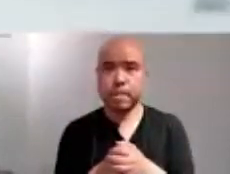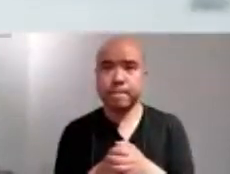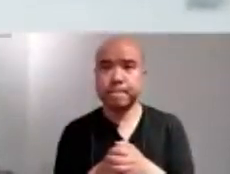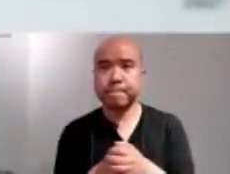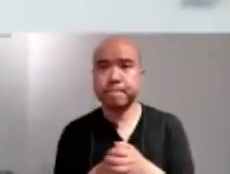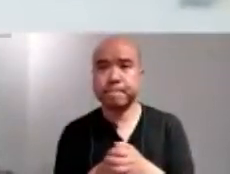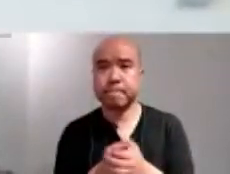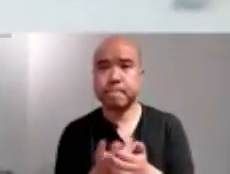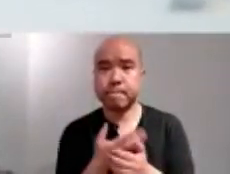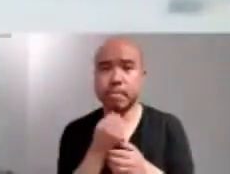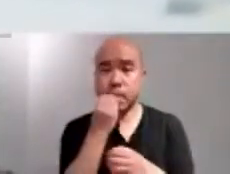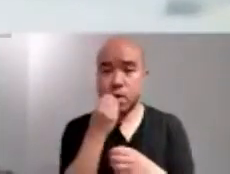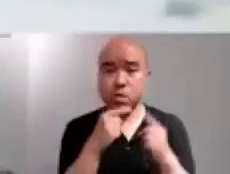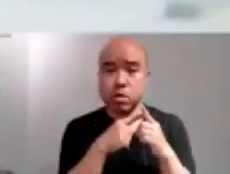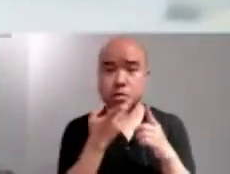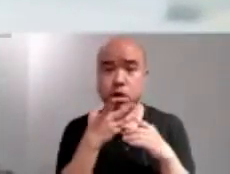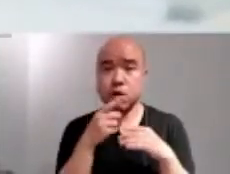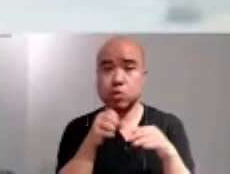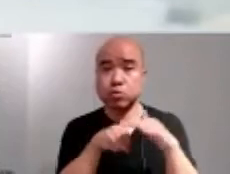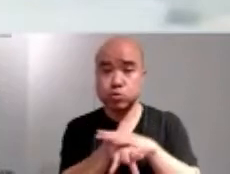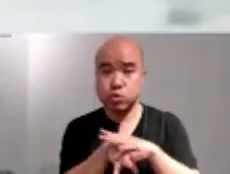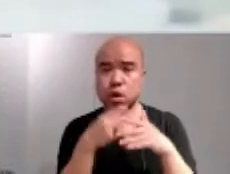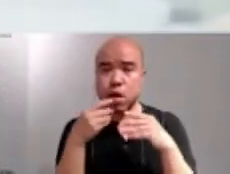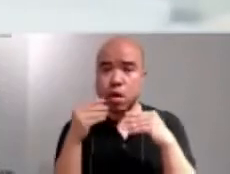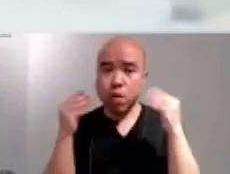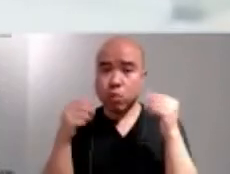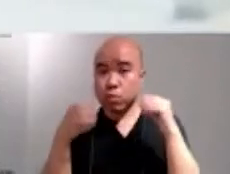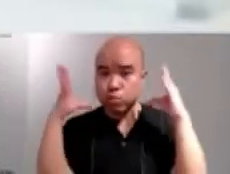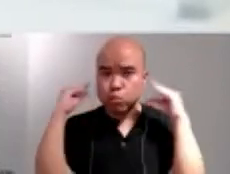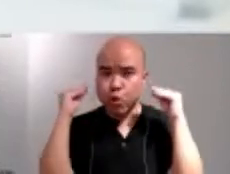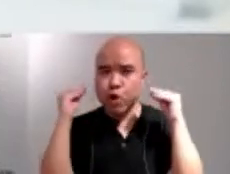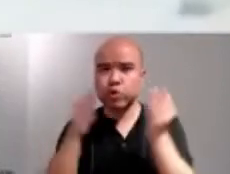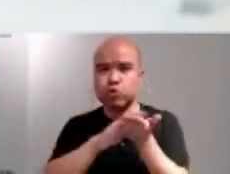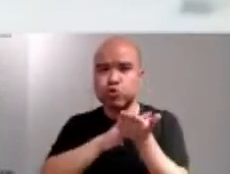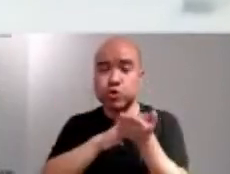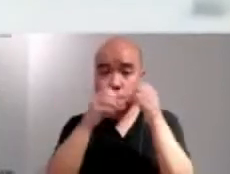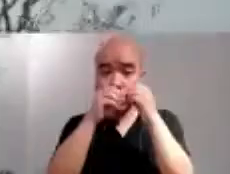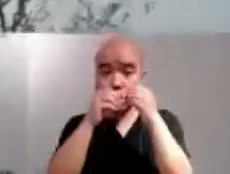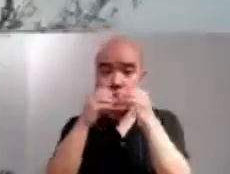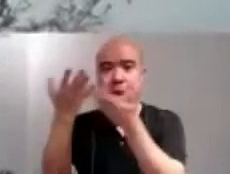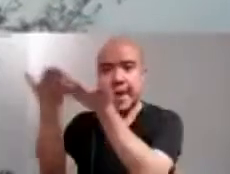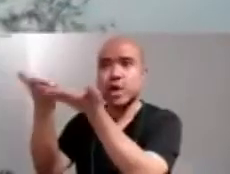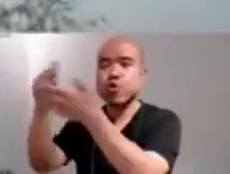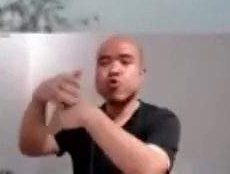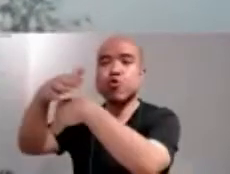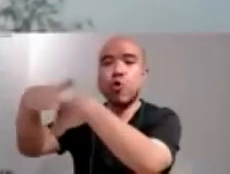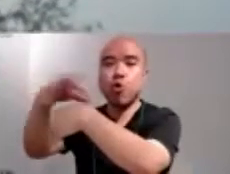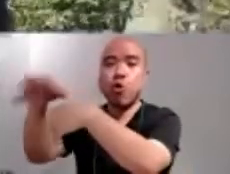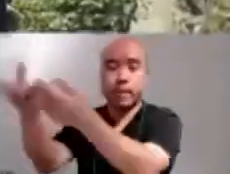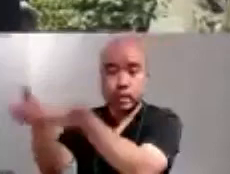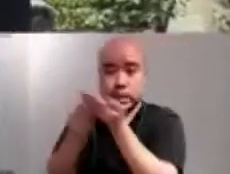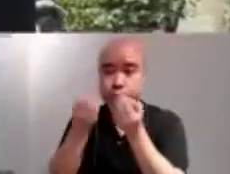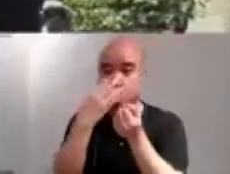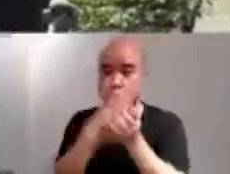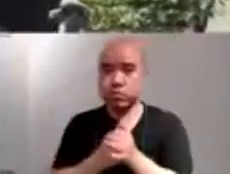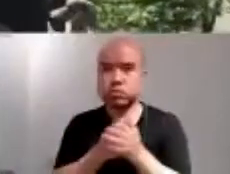將香港人咧喺主流媒體咧聽唔到嘅一啲故事咧，由世界各地咧帶翻嚟香港嘅。 旅行唔